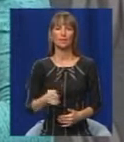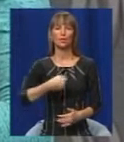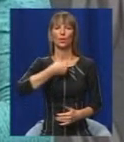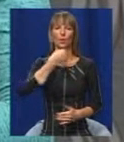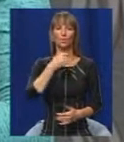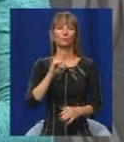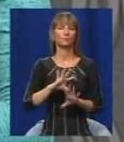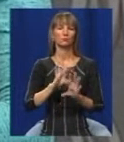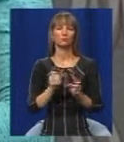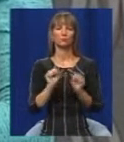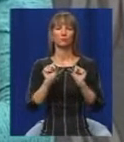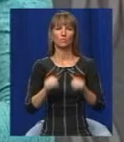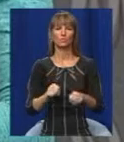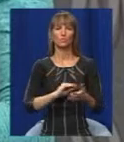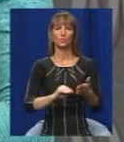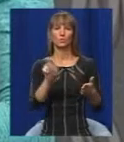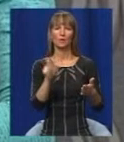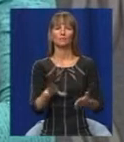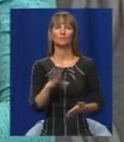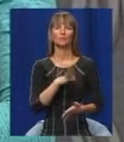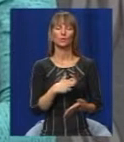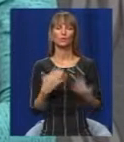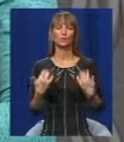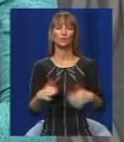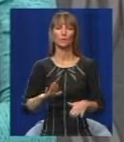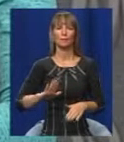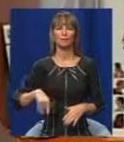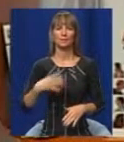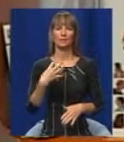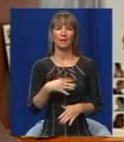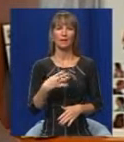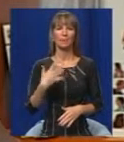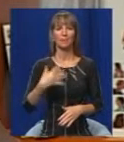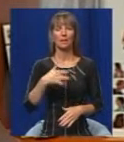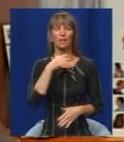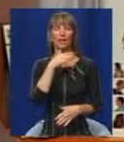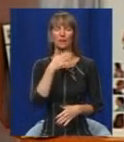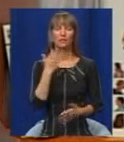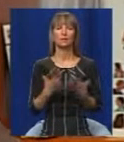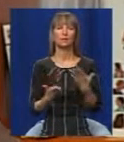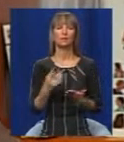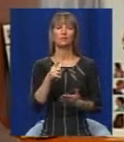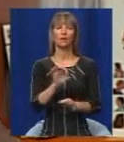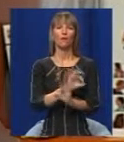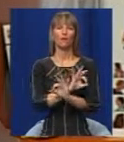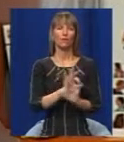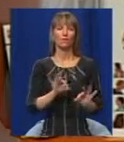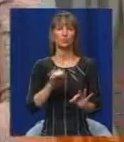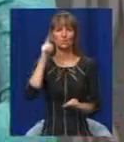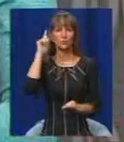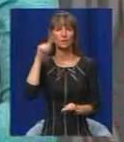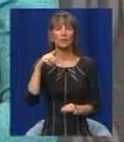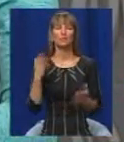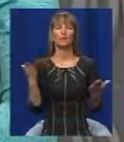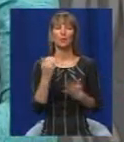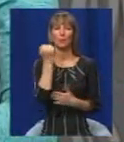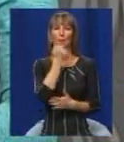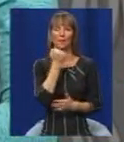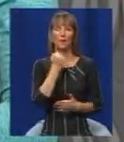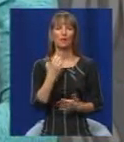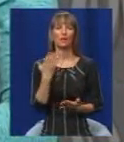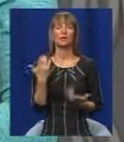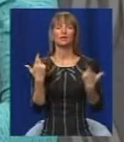дорослих, та й взагалі можна навіть журналістом стати уже і після 40-50 років, якщо ти класно розбираєшся в якомусь матеріалі. А як ти думаєш, де саме